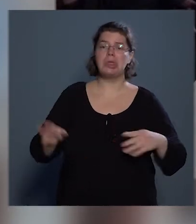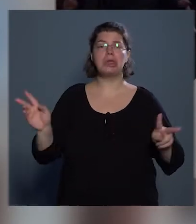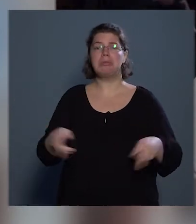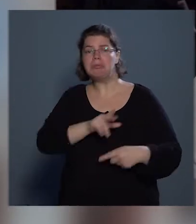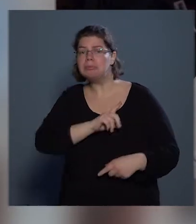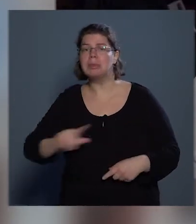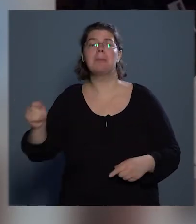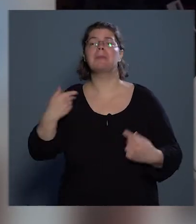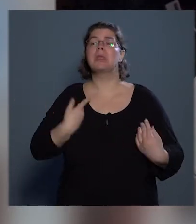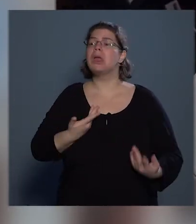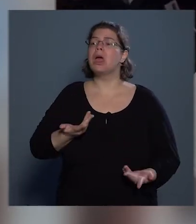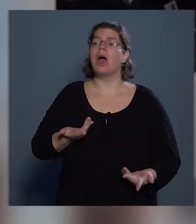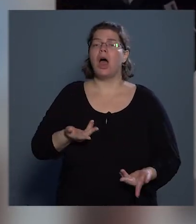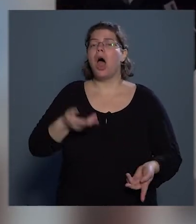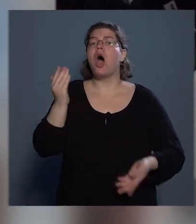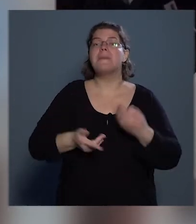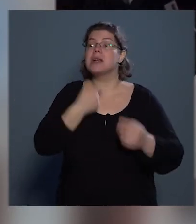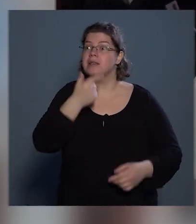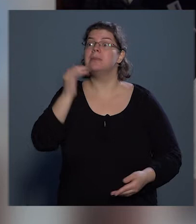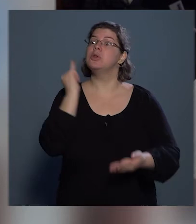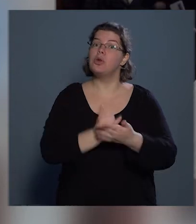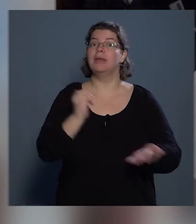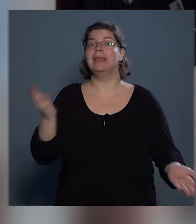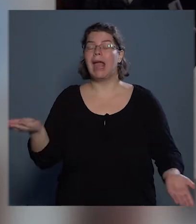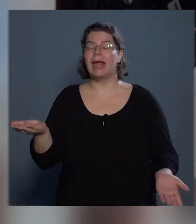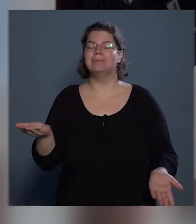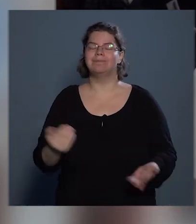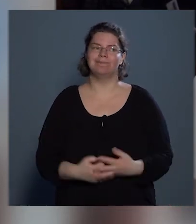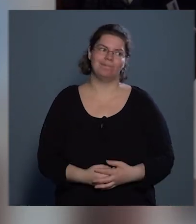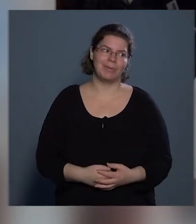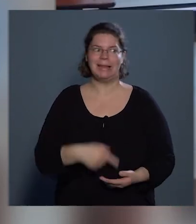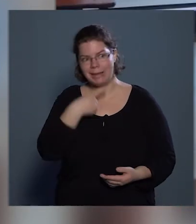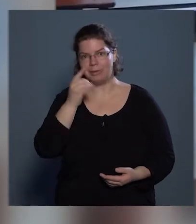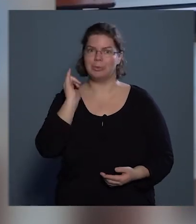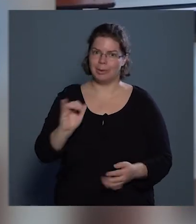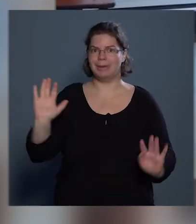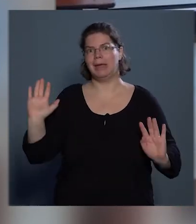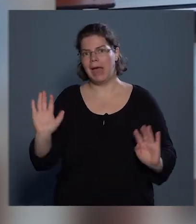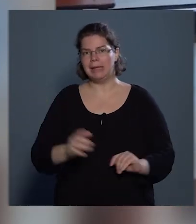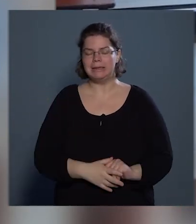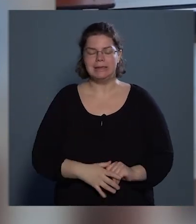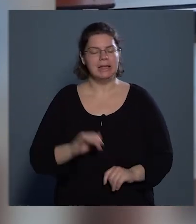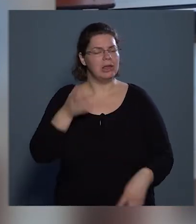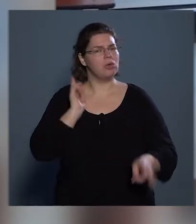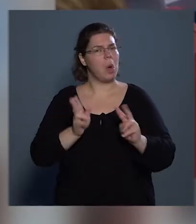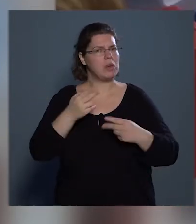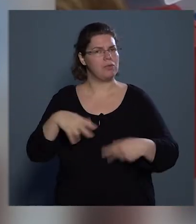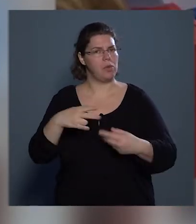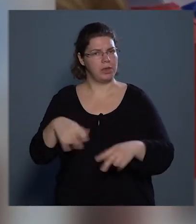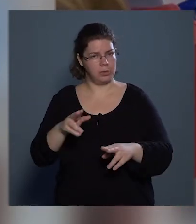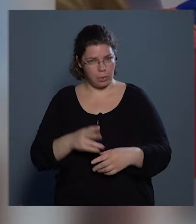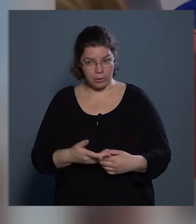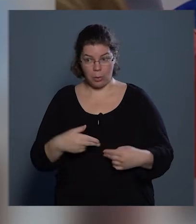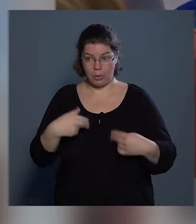ki, amíg azt nem mondott, hogy igen. Azt mondtam, hogy igen. És hogyan folytatódott tovább? Utána 20